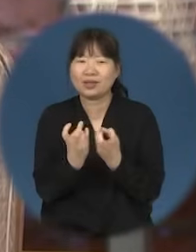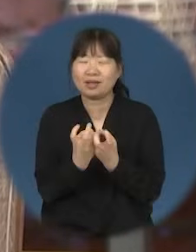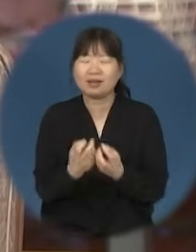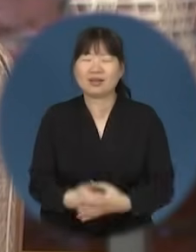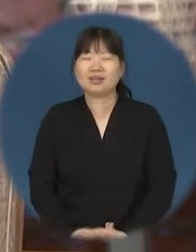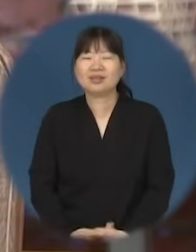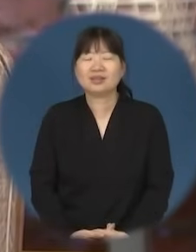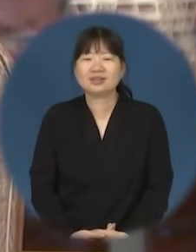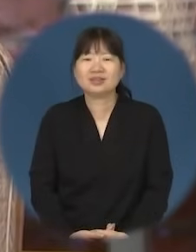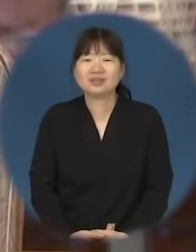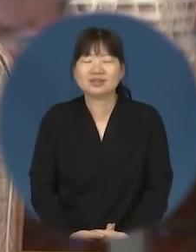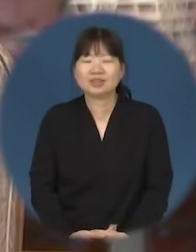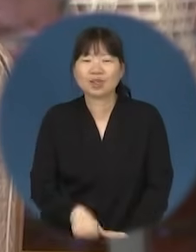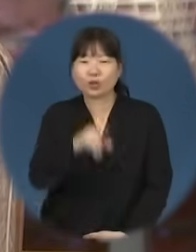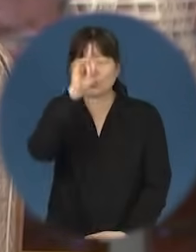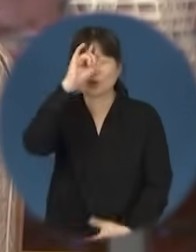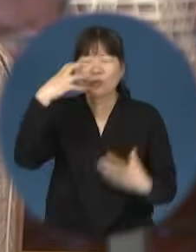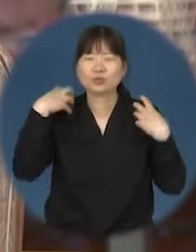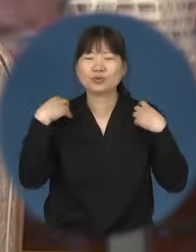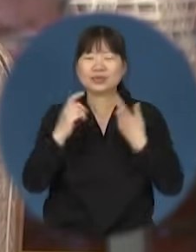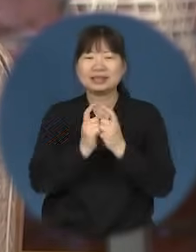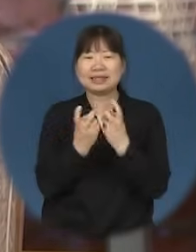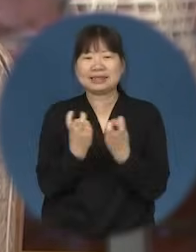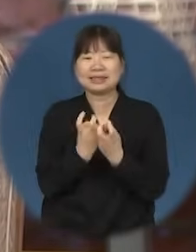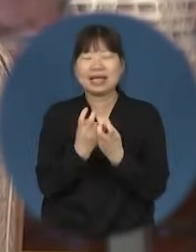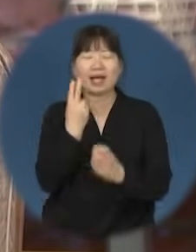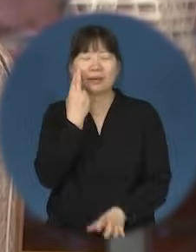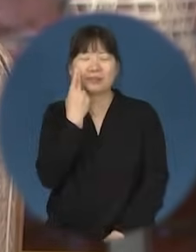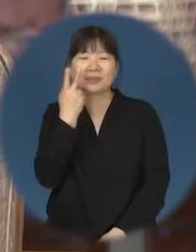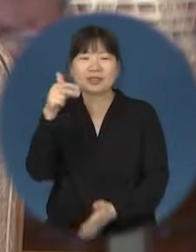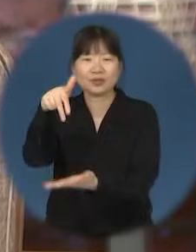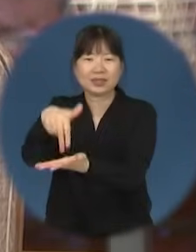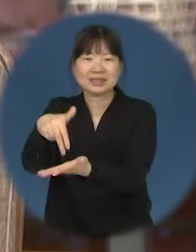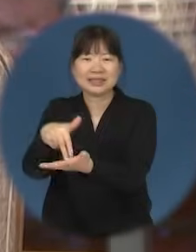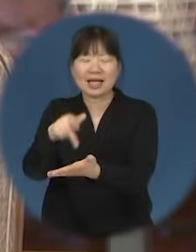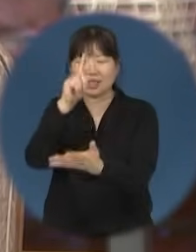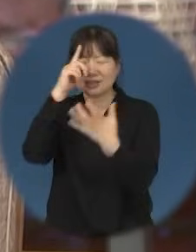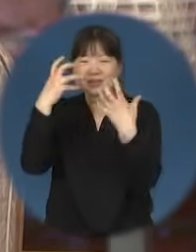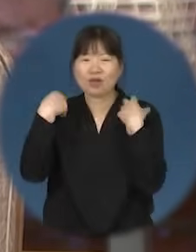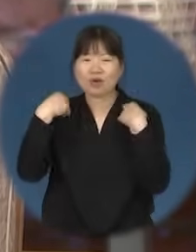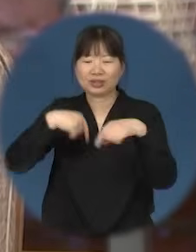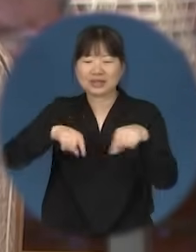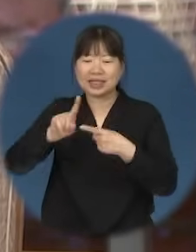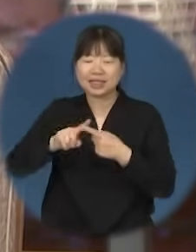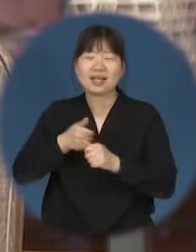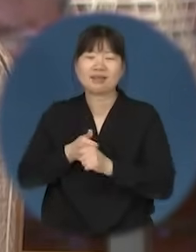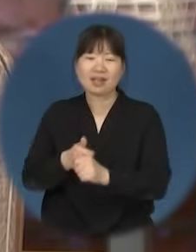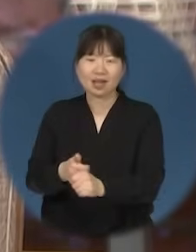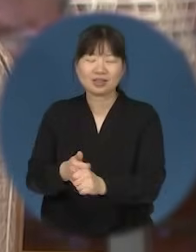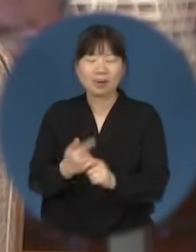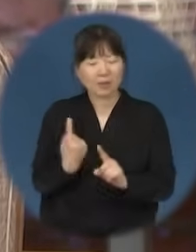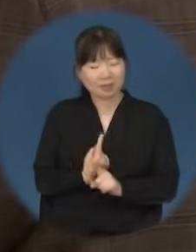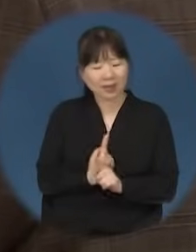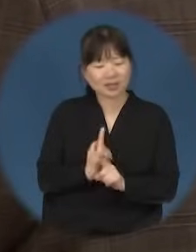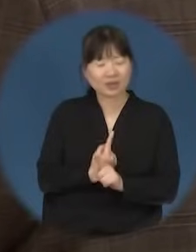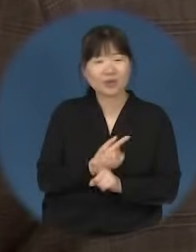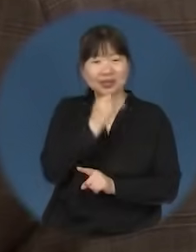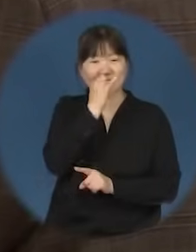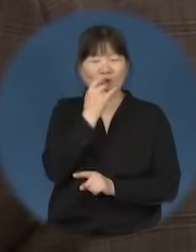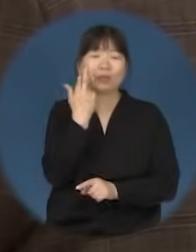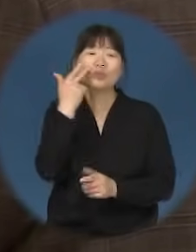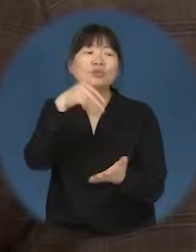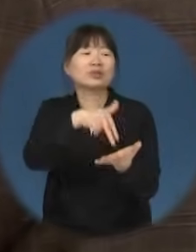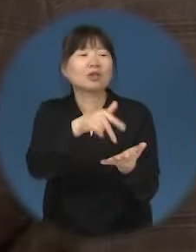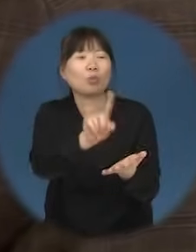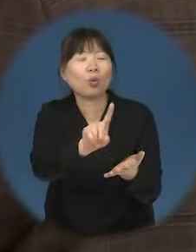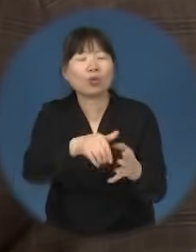이제 정부의 대책, 특히 이제 미국의 정책에 따라서 달라질 것 같습니다. 예. 미국은 어떻게 하려고